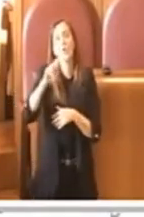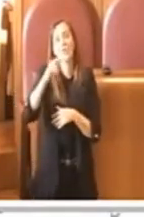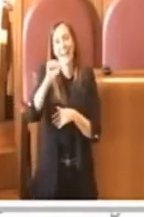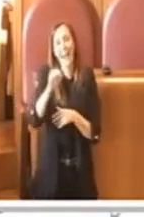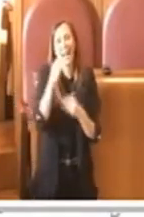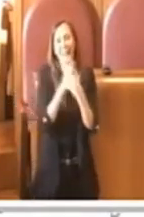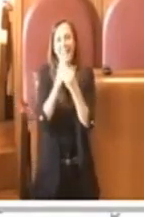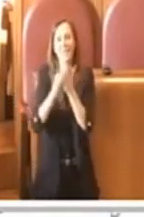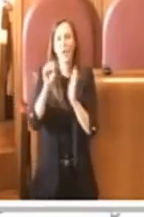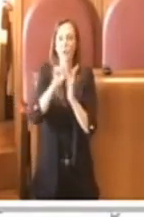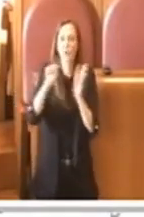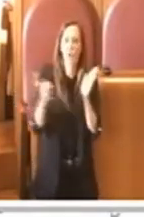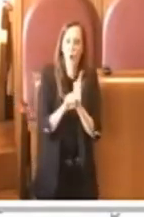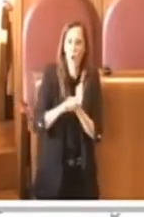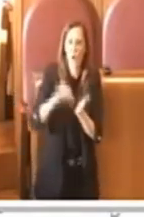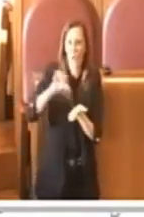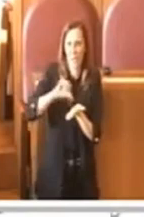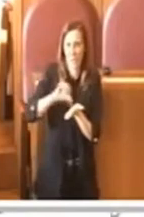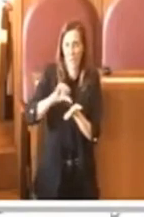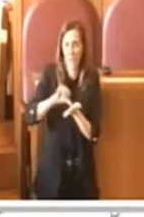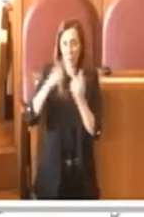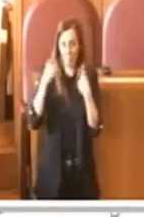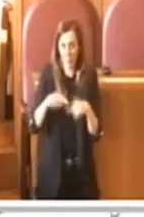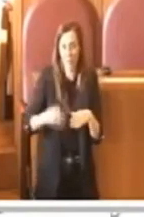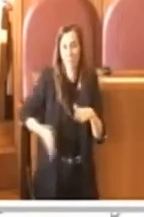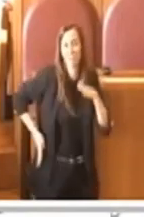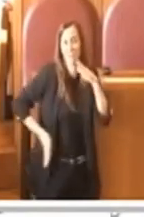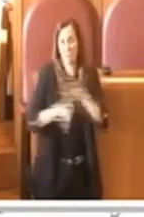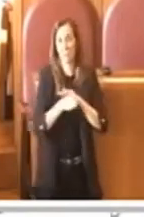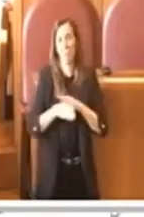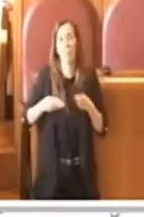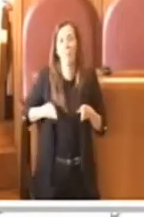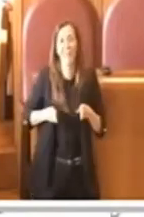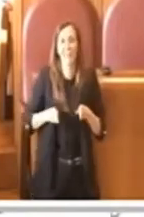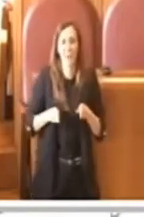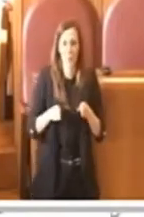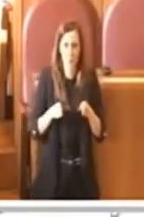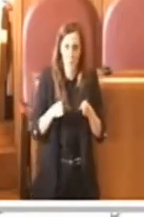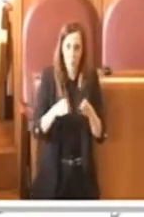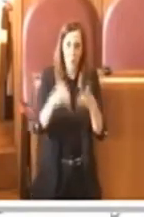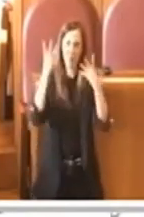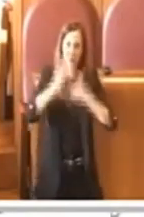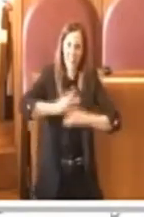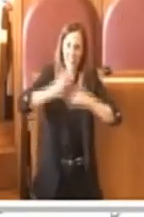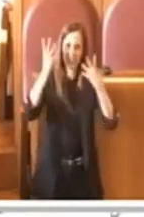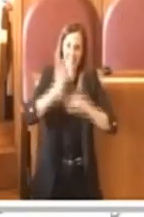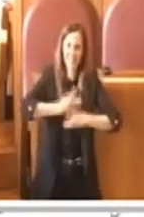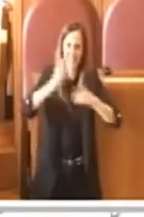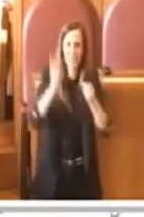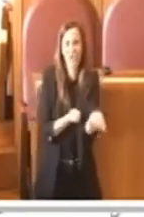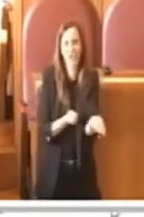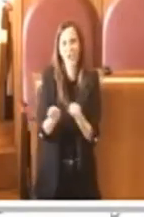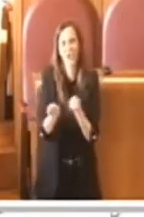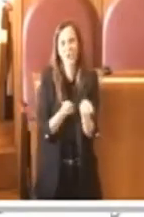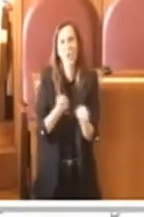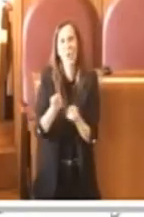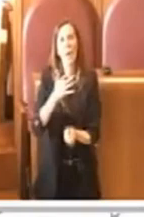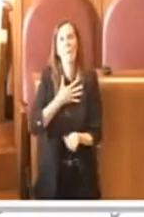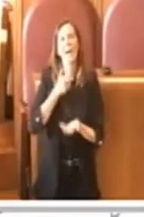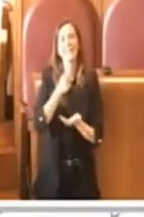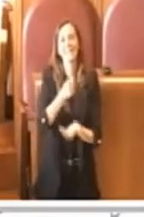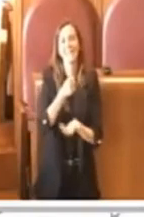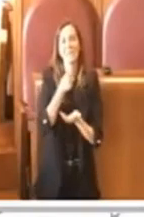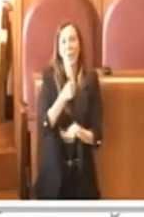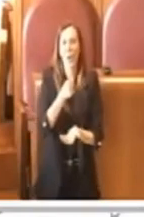nell'archivio storico capitolino. Da lì ha preso avvio un percorso di riorganizzazione della gestione del patrimonio che ha fatto sì